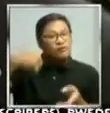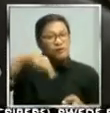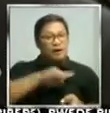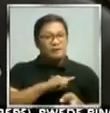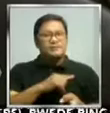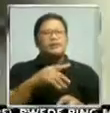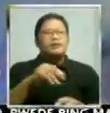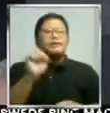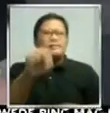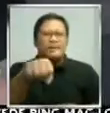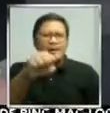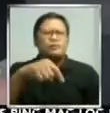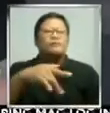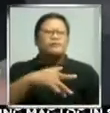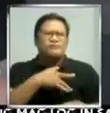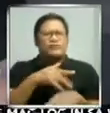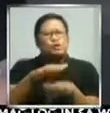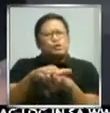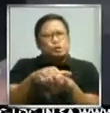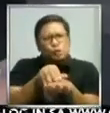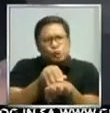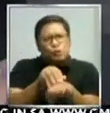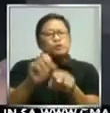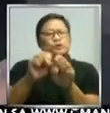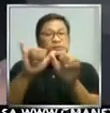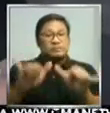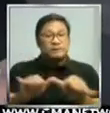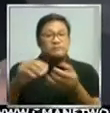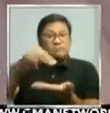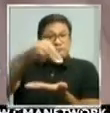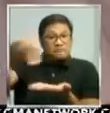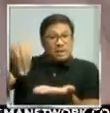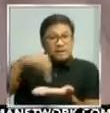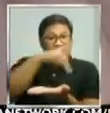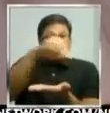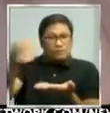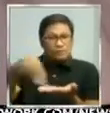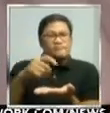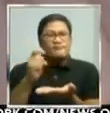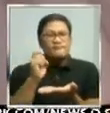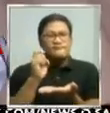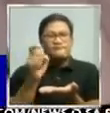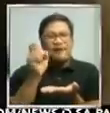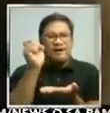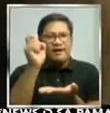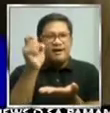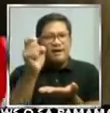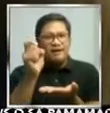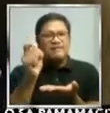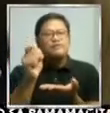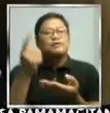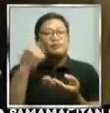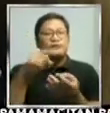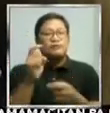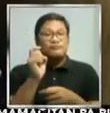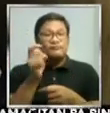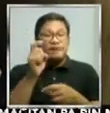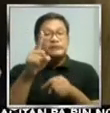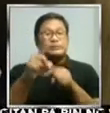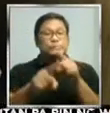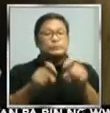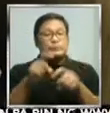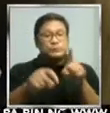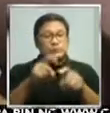sa sistema. Sa Mandaluyong, magandang balita raw na mabilis nang naisasagawa ang mass testing, kaya agad nalalaman ang bilang ng